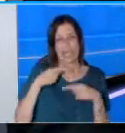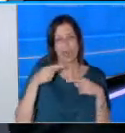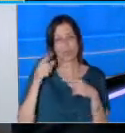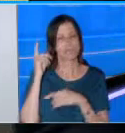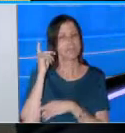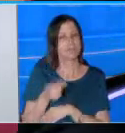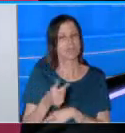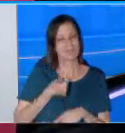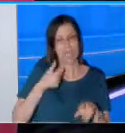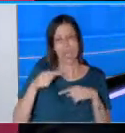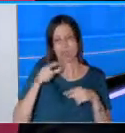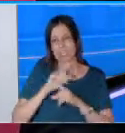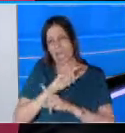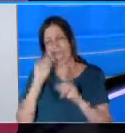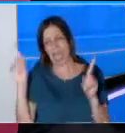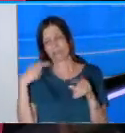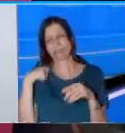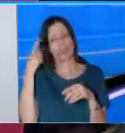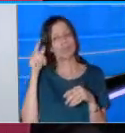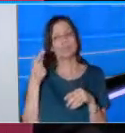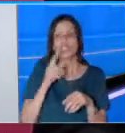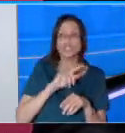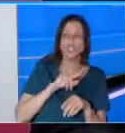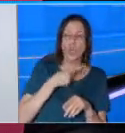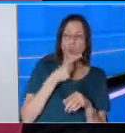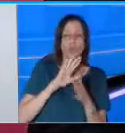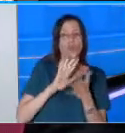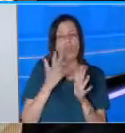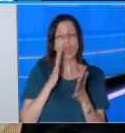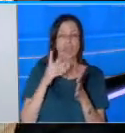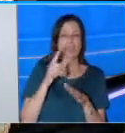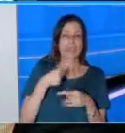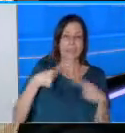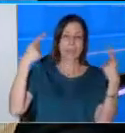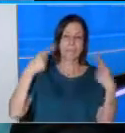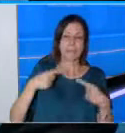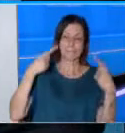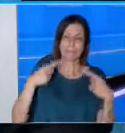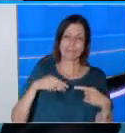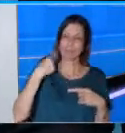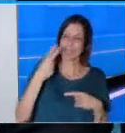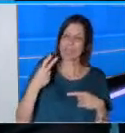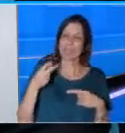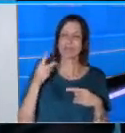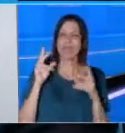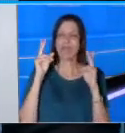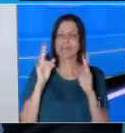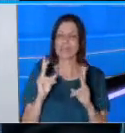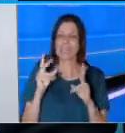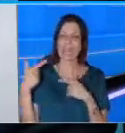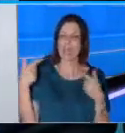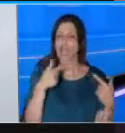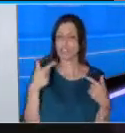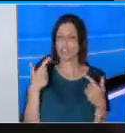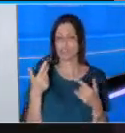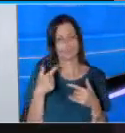שרי חוץ אחרים, כשאנחנו יודעים שזה עניין של שעות או אולי ימים שאנחנו נהיה בהפסקת אש? קודם כל, אף